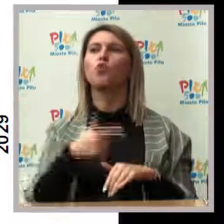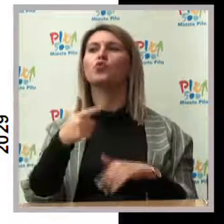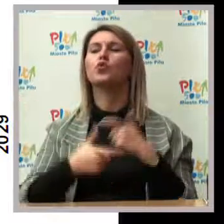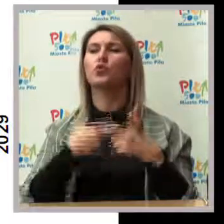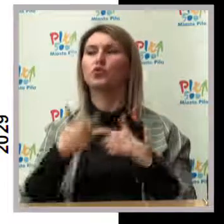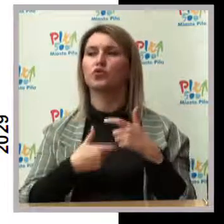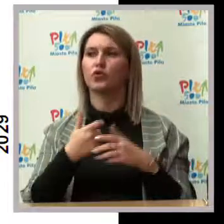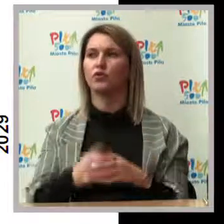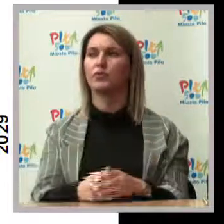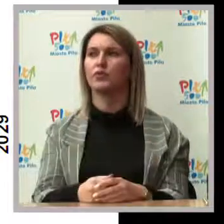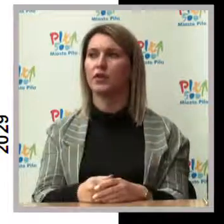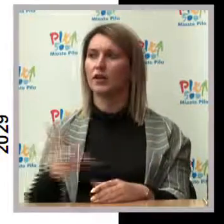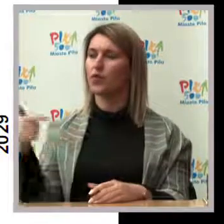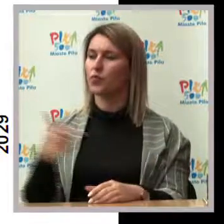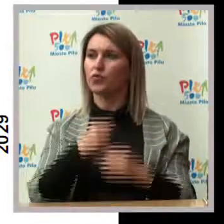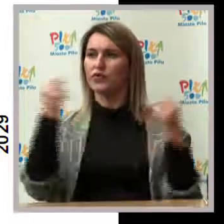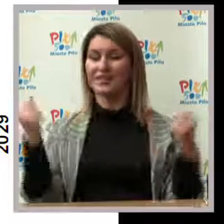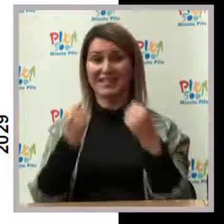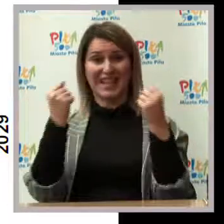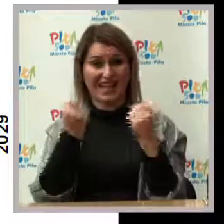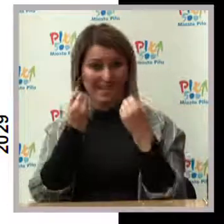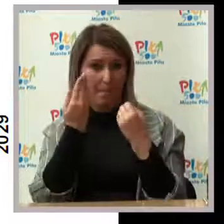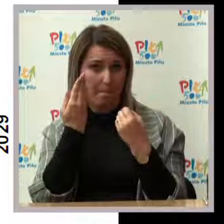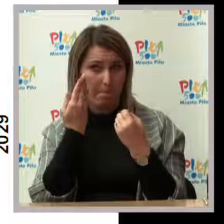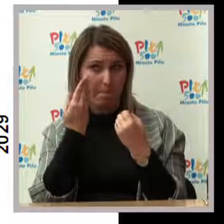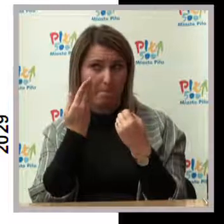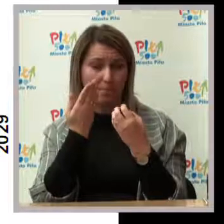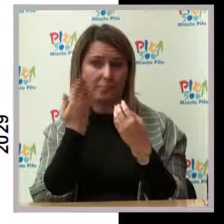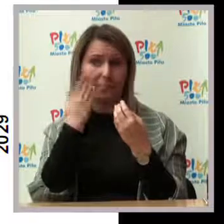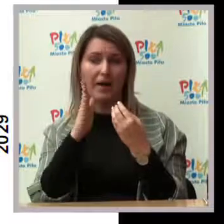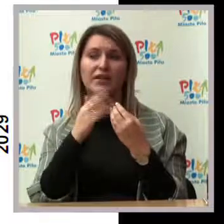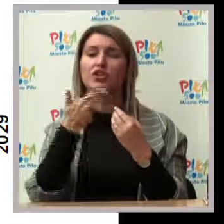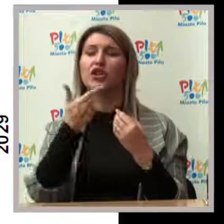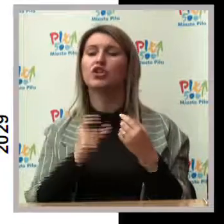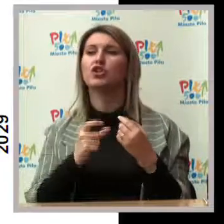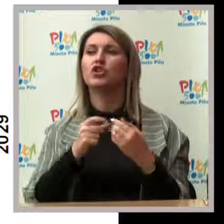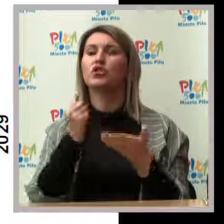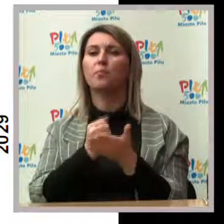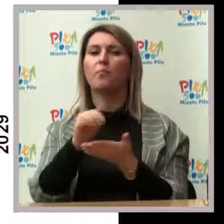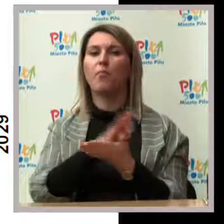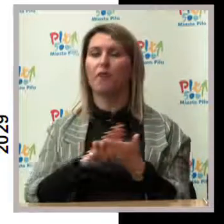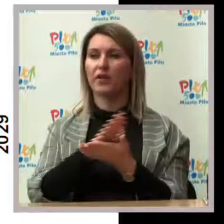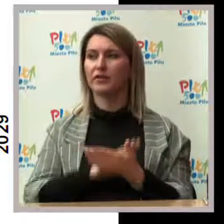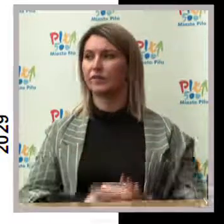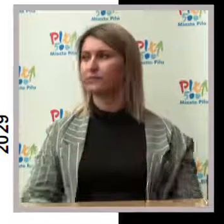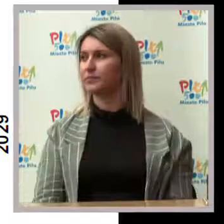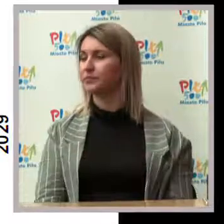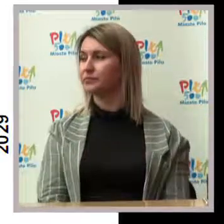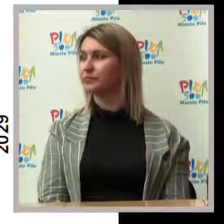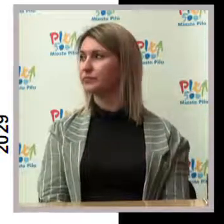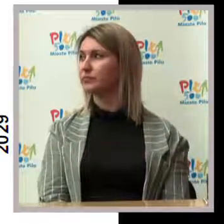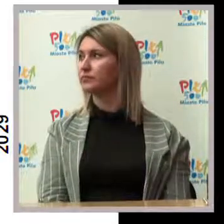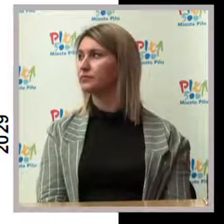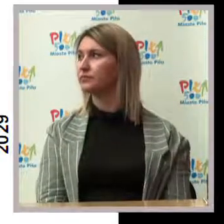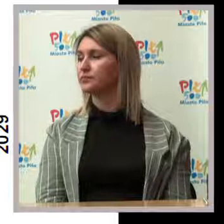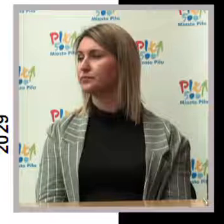muszą się bardziej starać niż na przykład powiaty, które w ramach swoich źródeł finansowania w postaci dochodów mają również